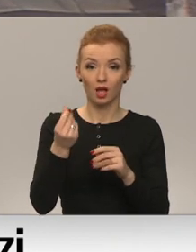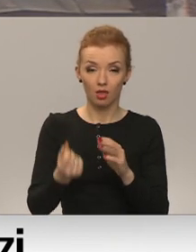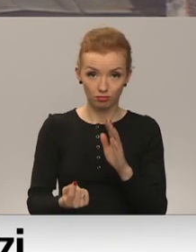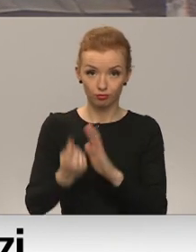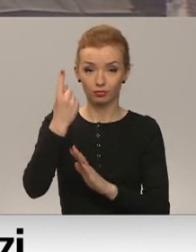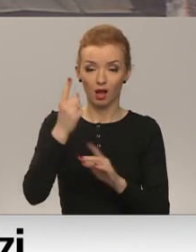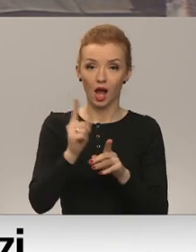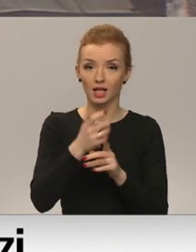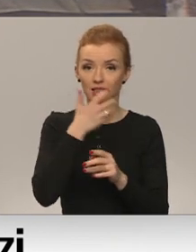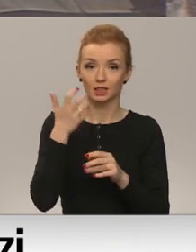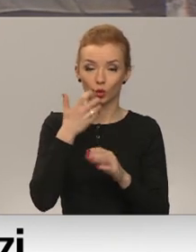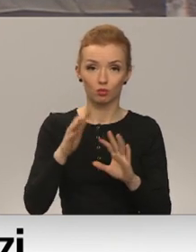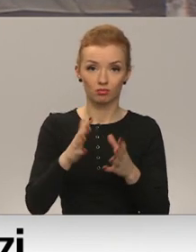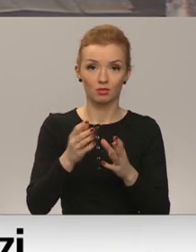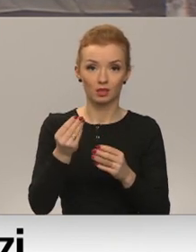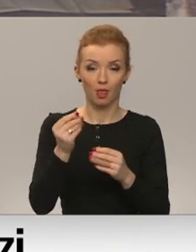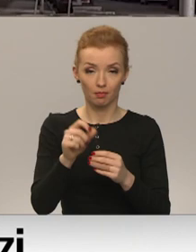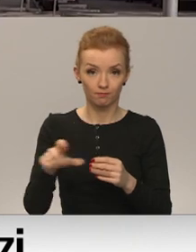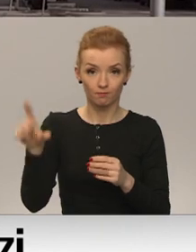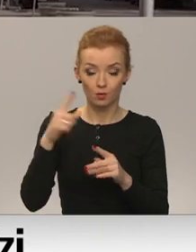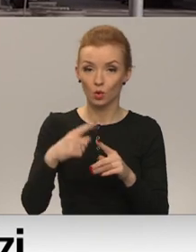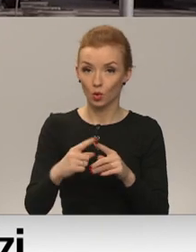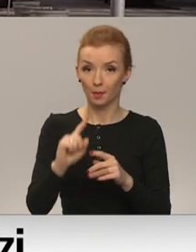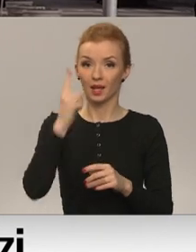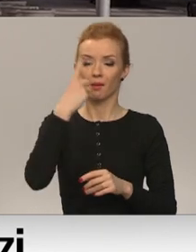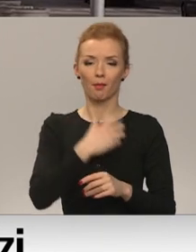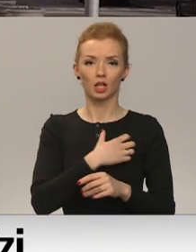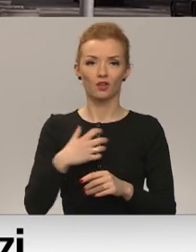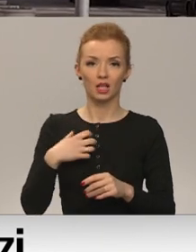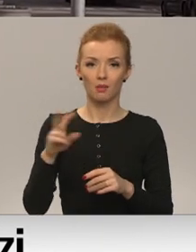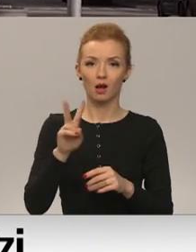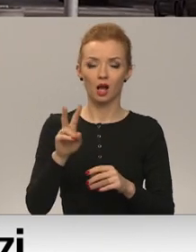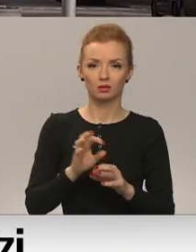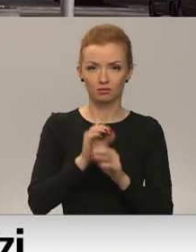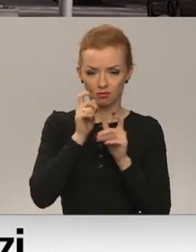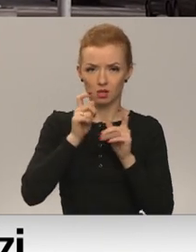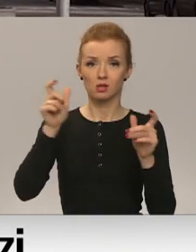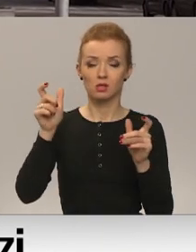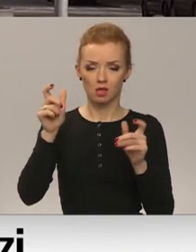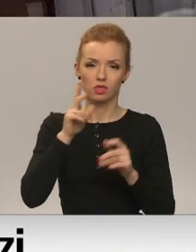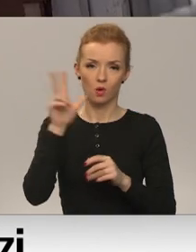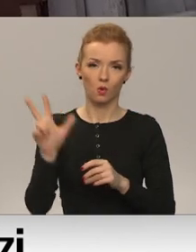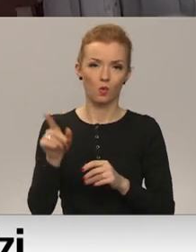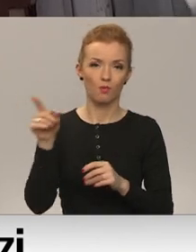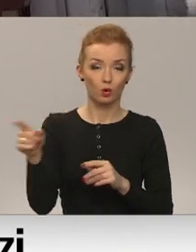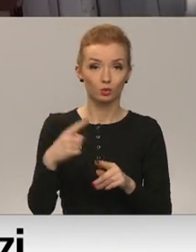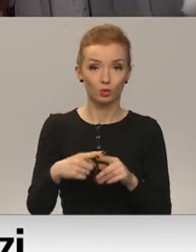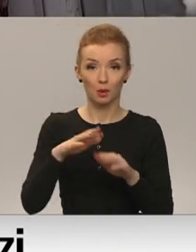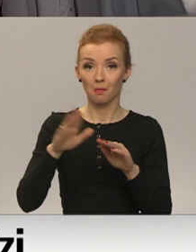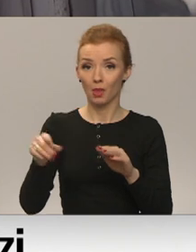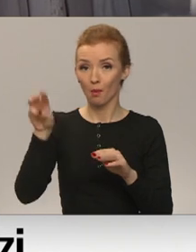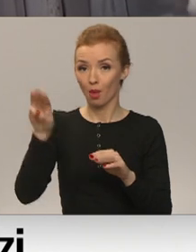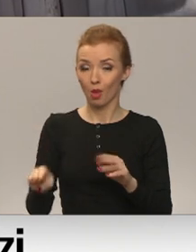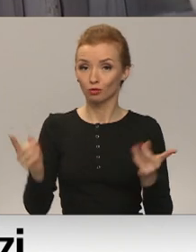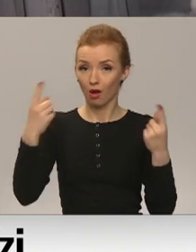izraisījis arī siltumenerģijas tarifa kāpumu. Un kā pirmā pašvaldība Latvijā, kas ceļ trauksmi, ir Daugavpils. Lai arī pēdējā mēneša laikā